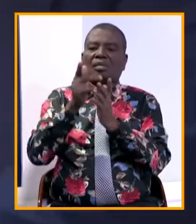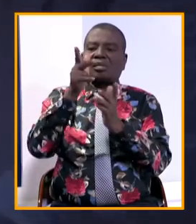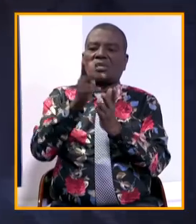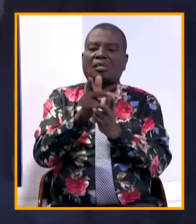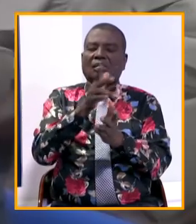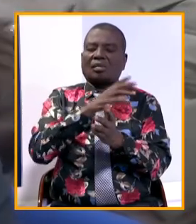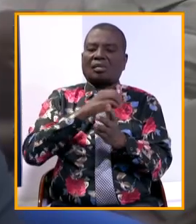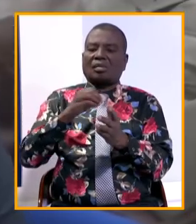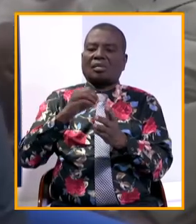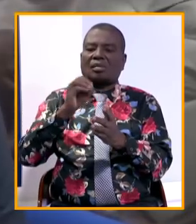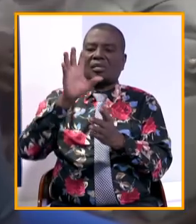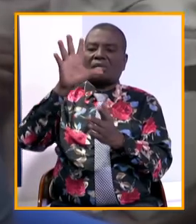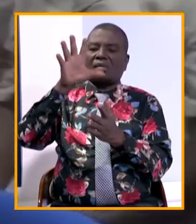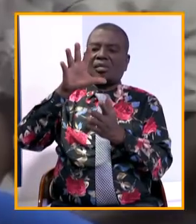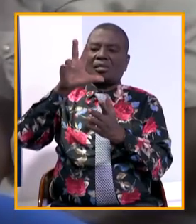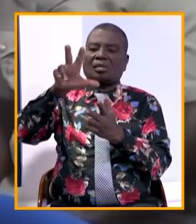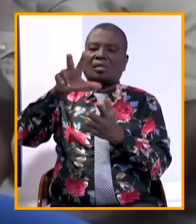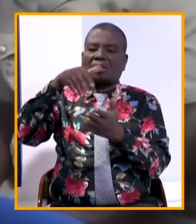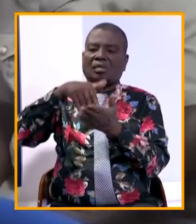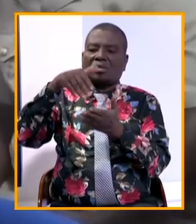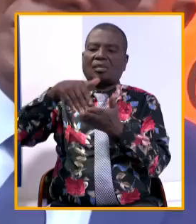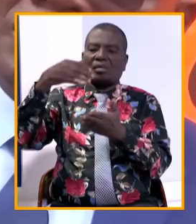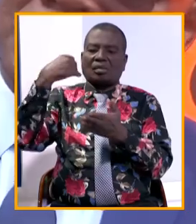mobilisé environ 53 milliards de